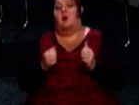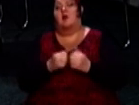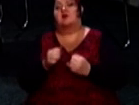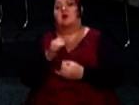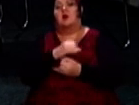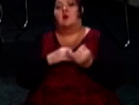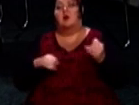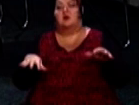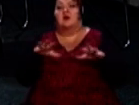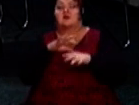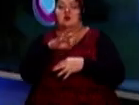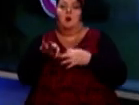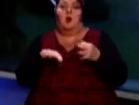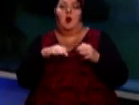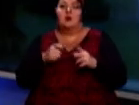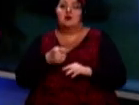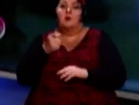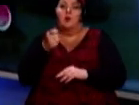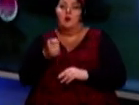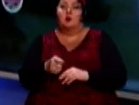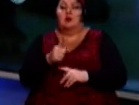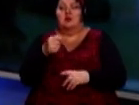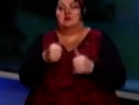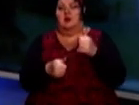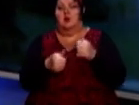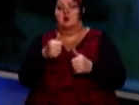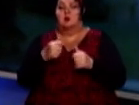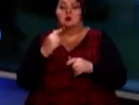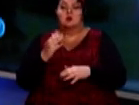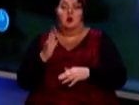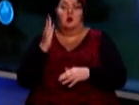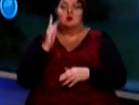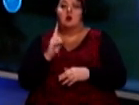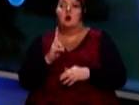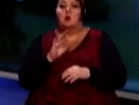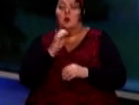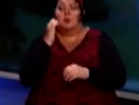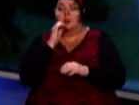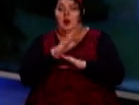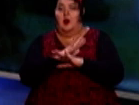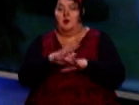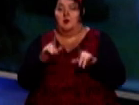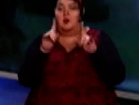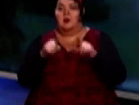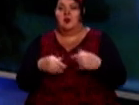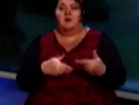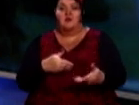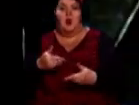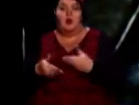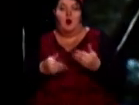обговорення всіх проєктів поданих. Цей конкурс голосували, хто не пам'ятає, я нагадаю, навіть в переходах і